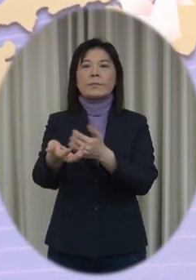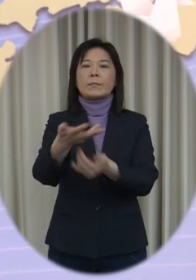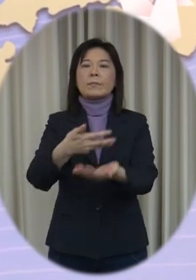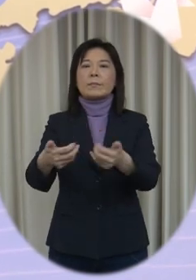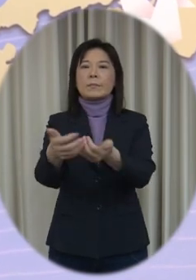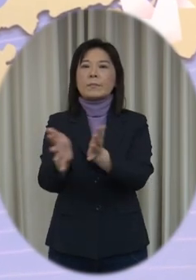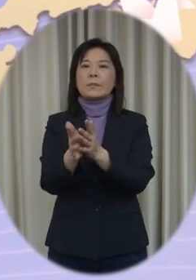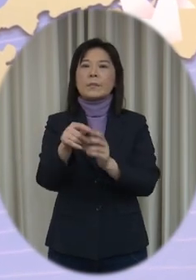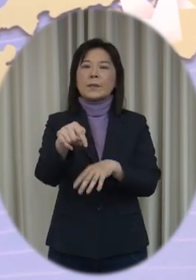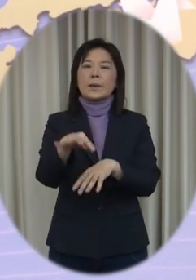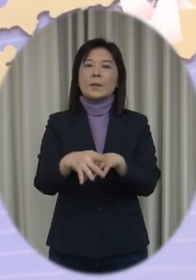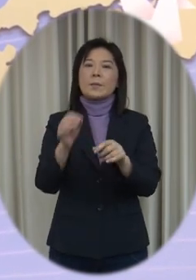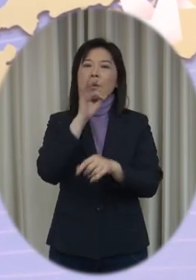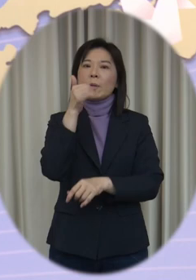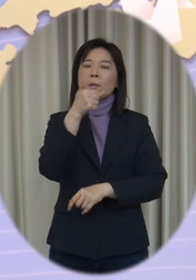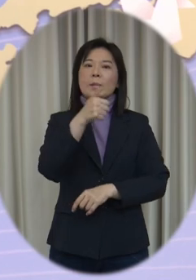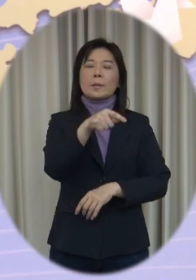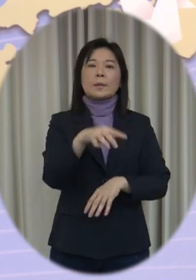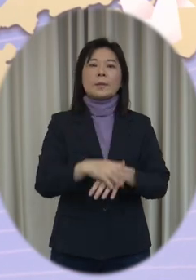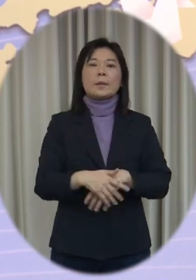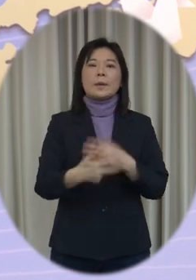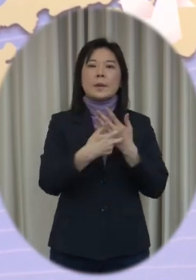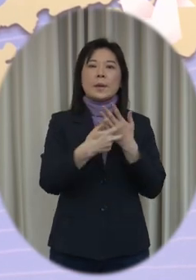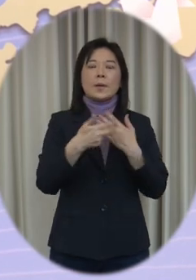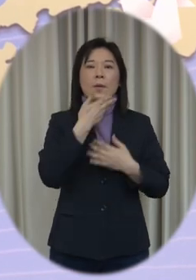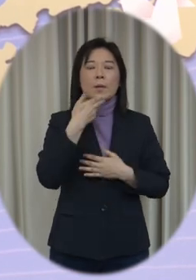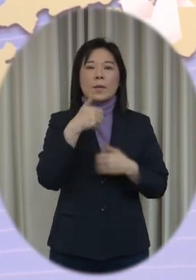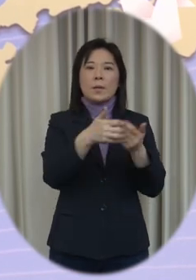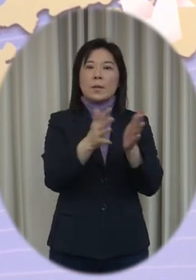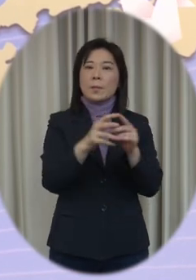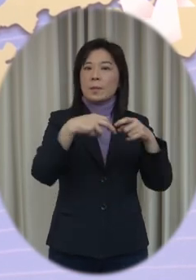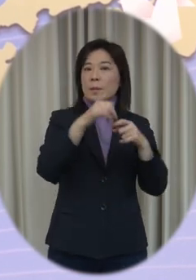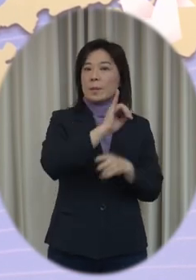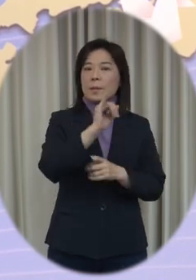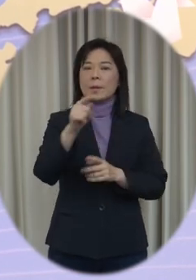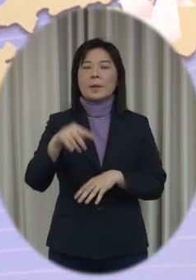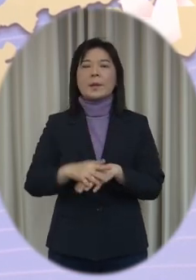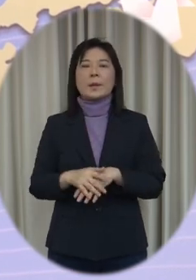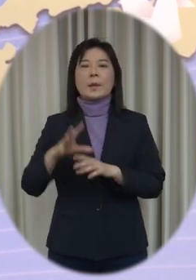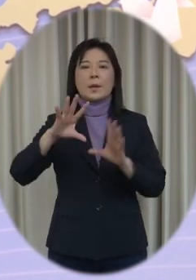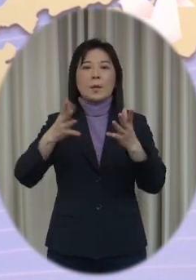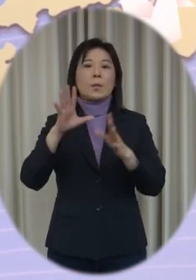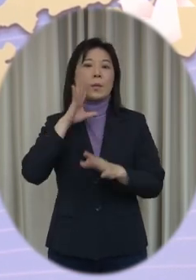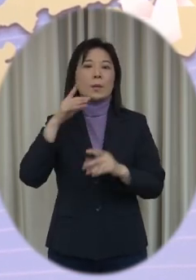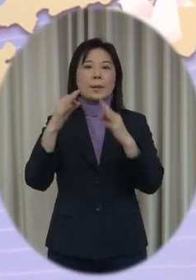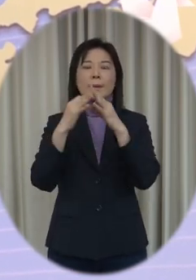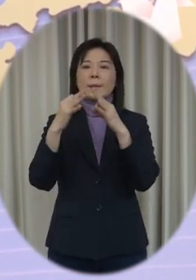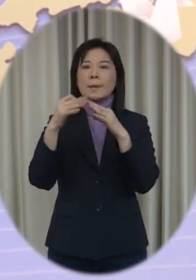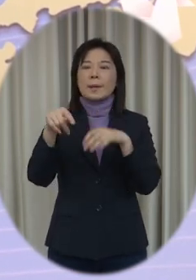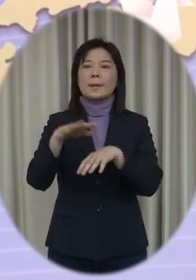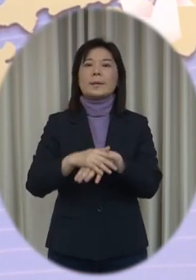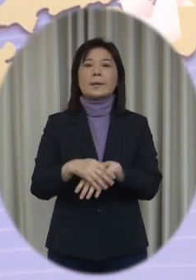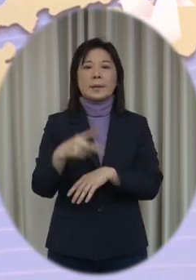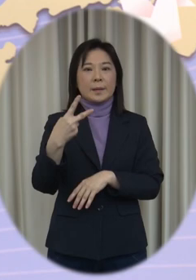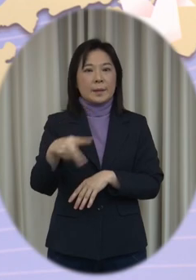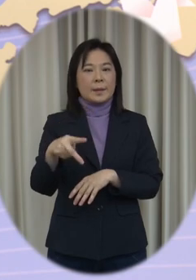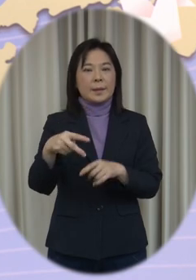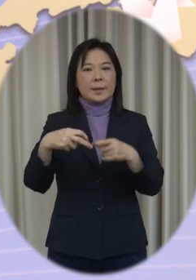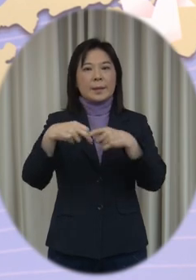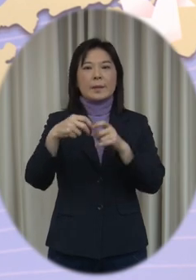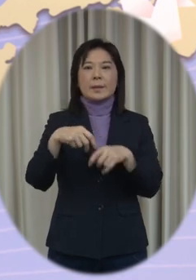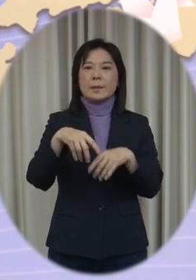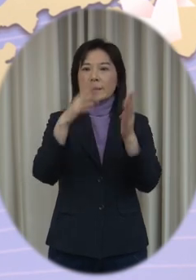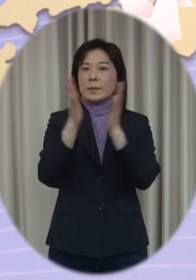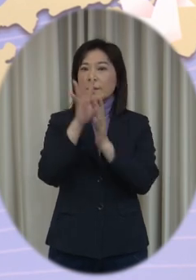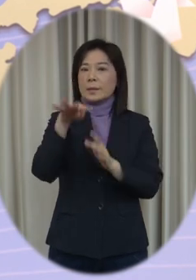李政務次長、国対人婚李總經理、日本台湾交流协会片山大使，